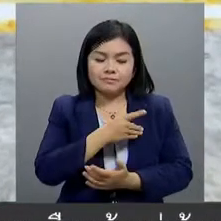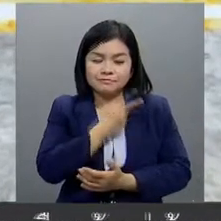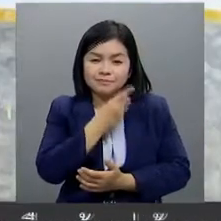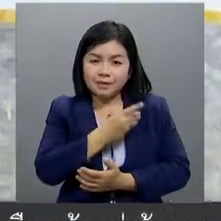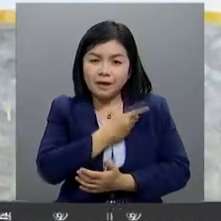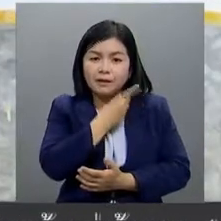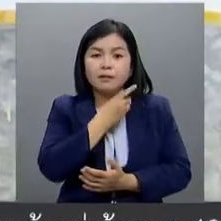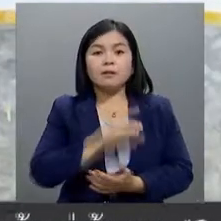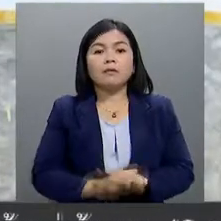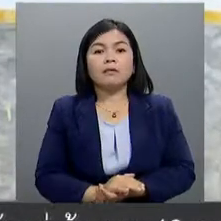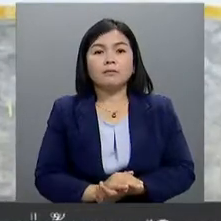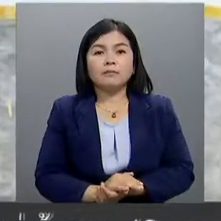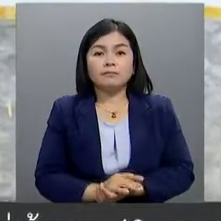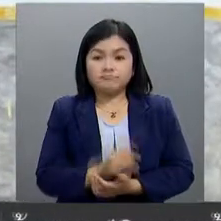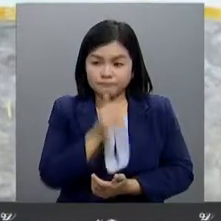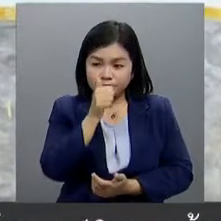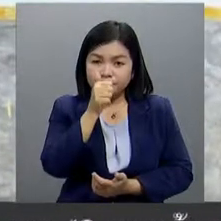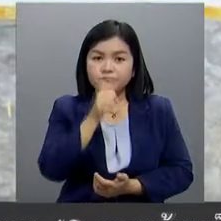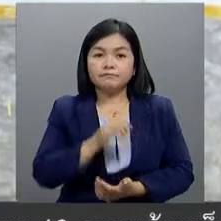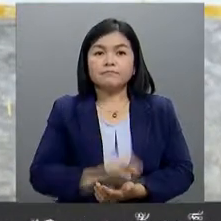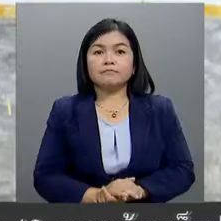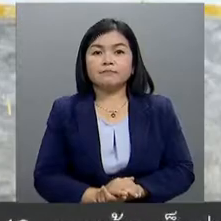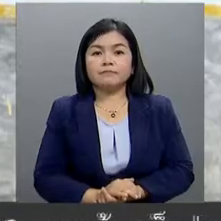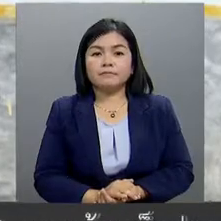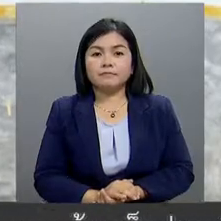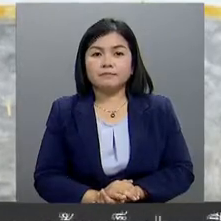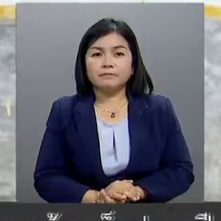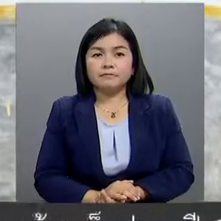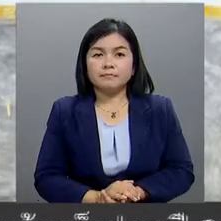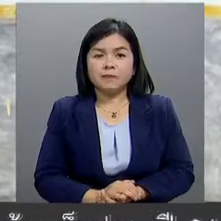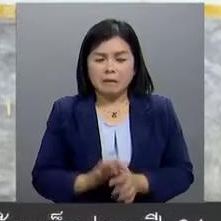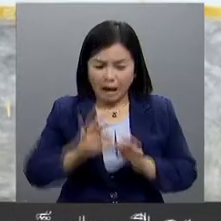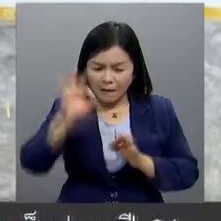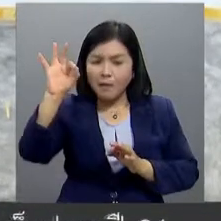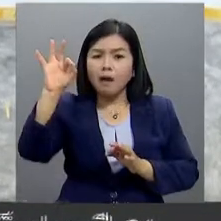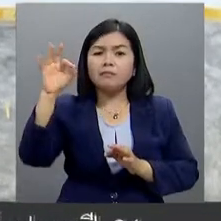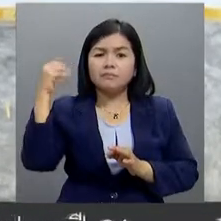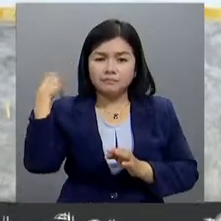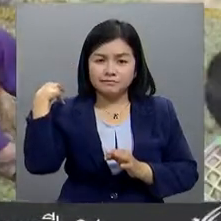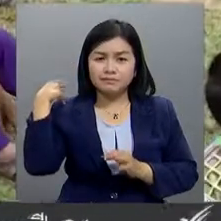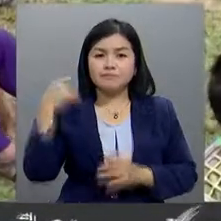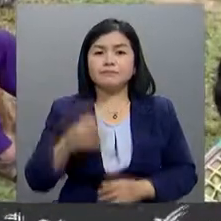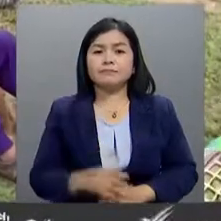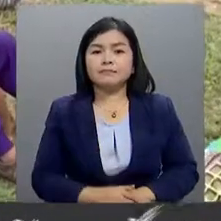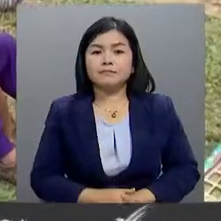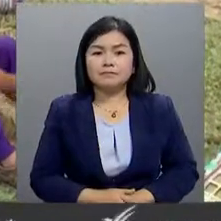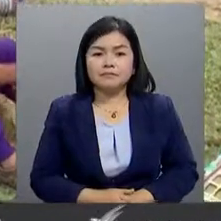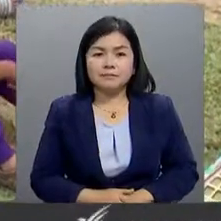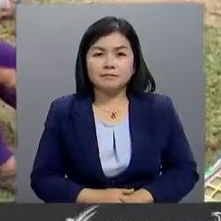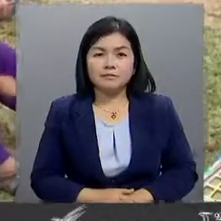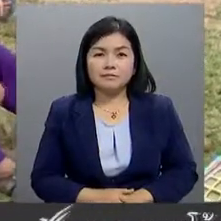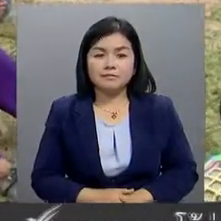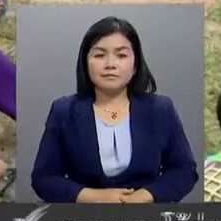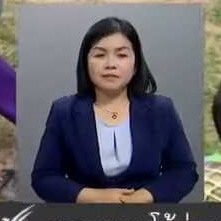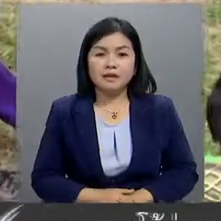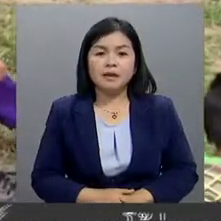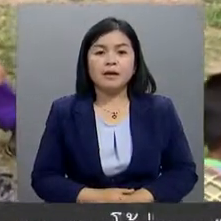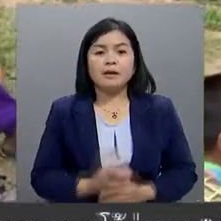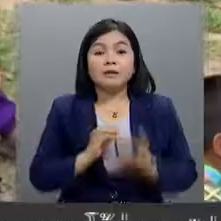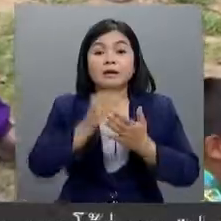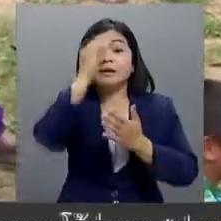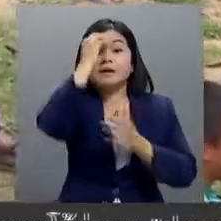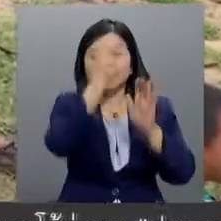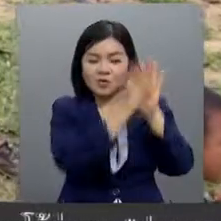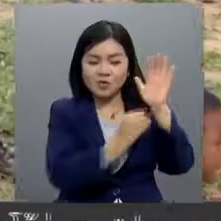ย สวยครับ ไกลมากครับ ก็หนู ค่ายเด็กหลังเขาเป็นกิจกรรม